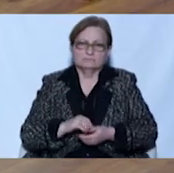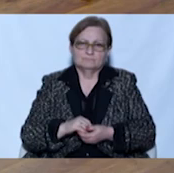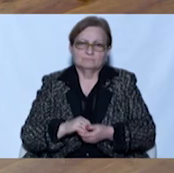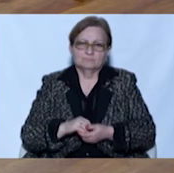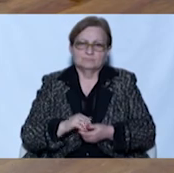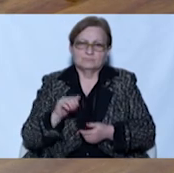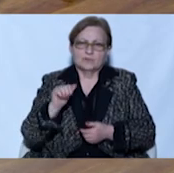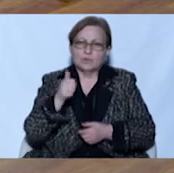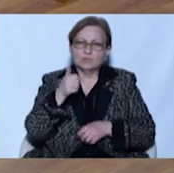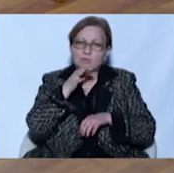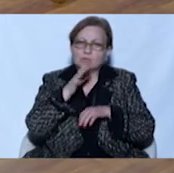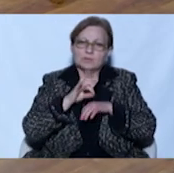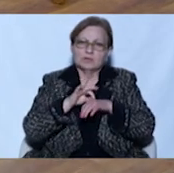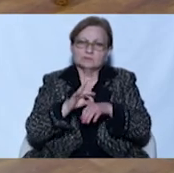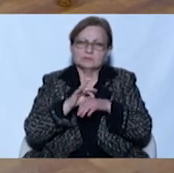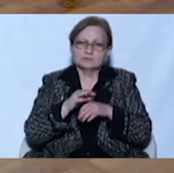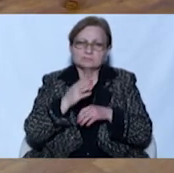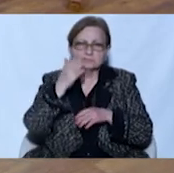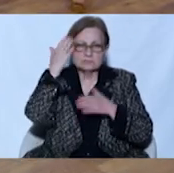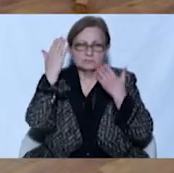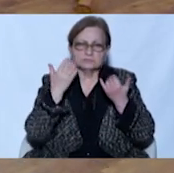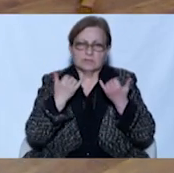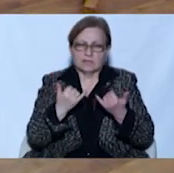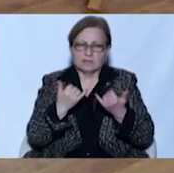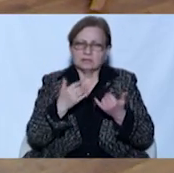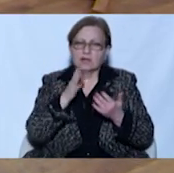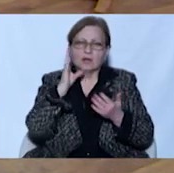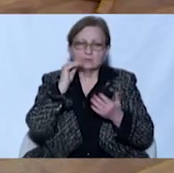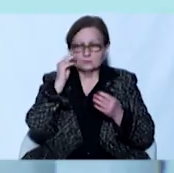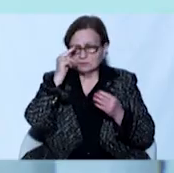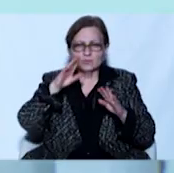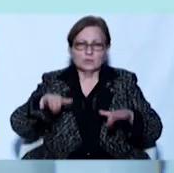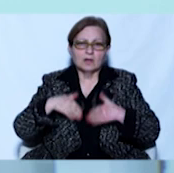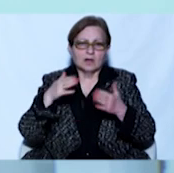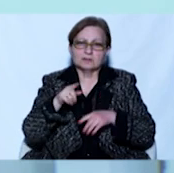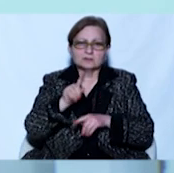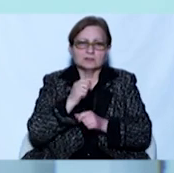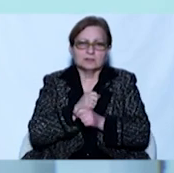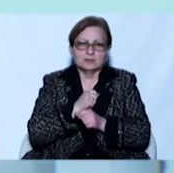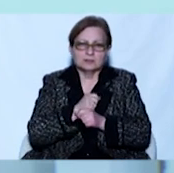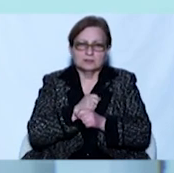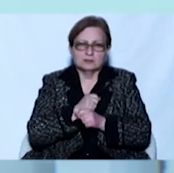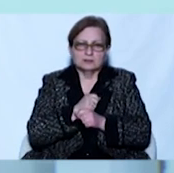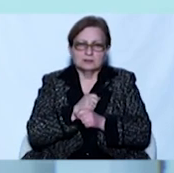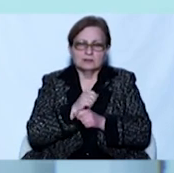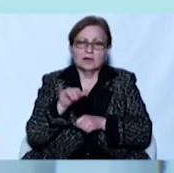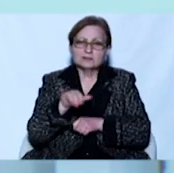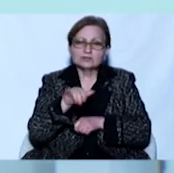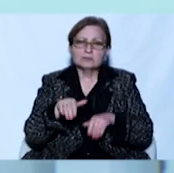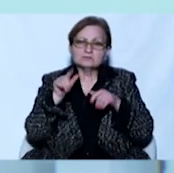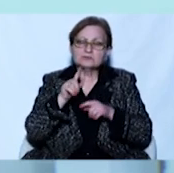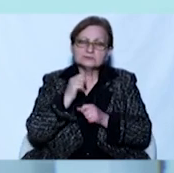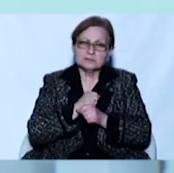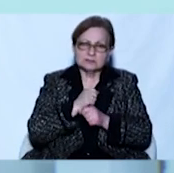როგორ ატარებთ დროს ახლა, როცა სკოლა არ არის? რას აკეთებთ შაბათ კვირას?